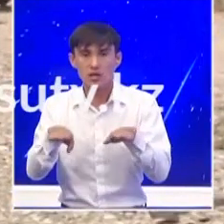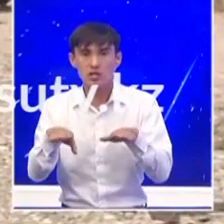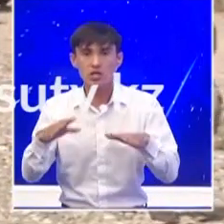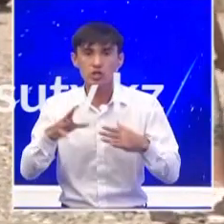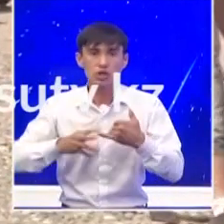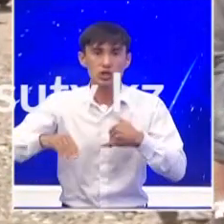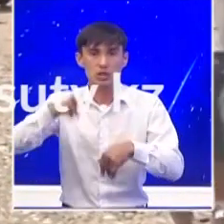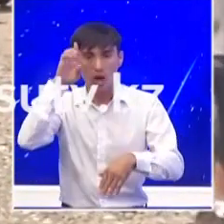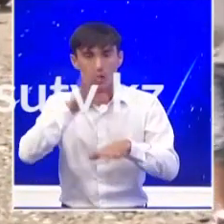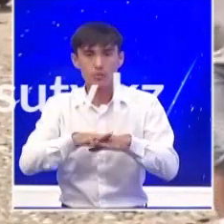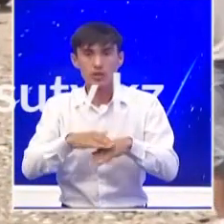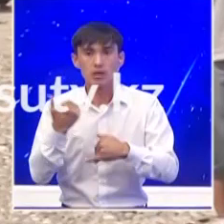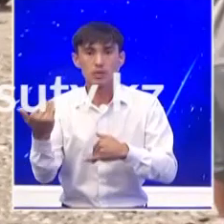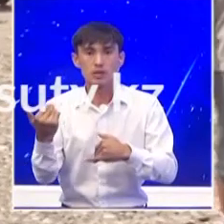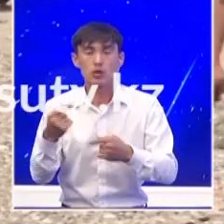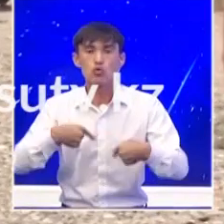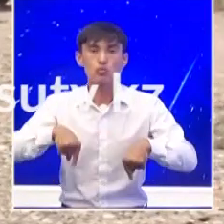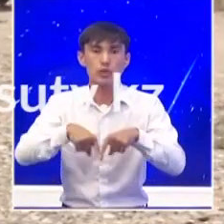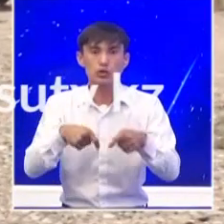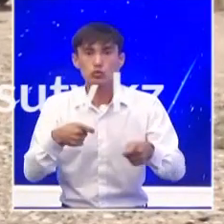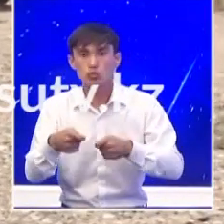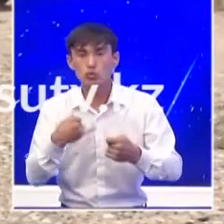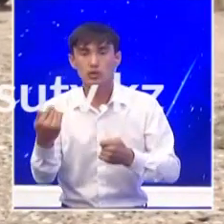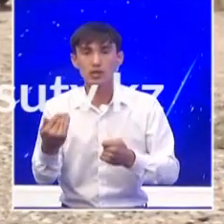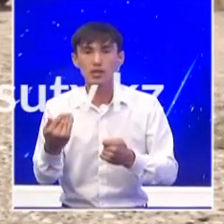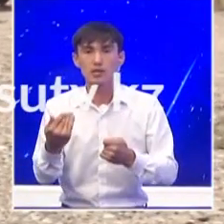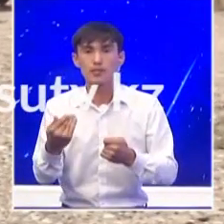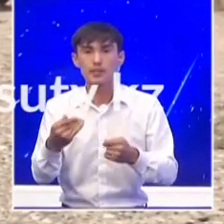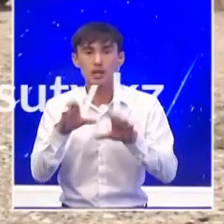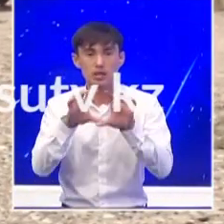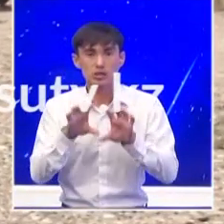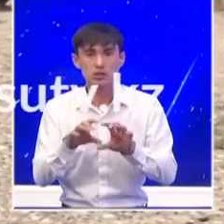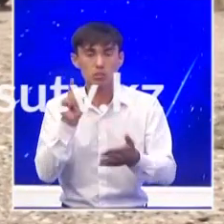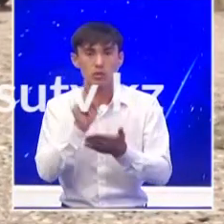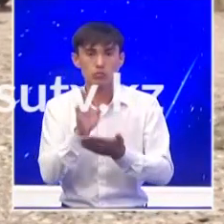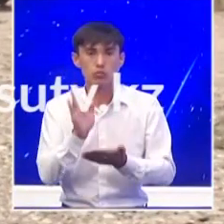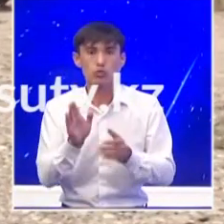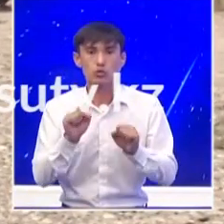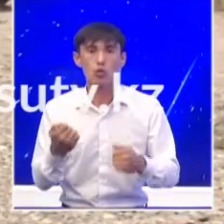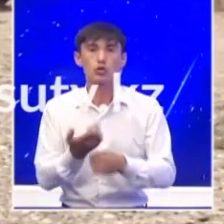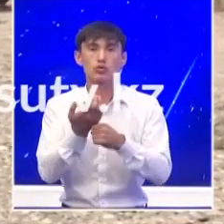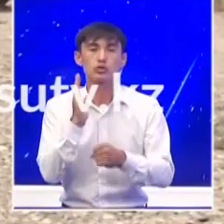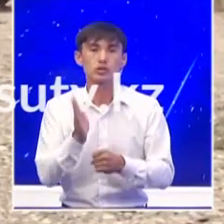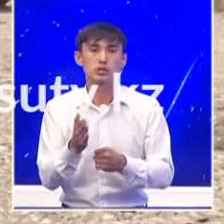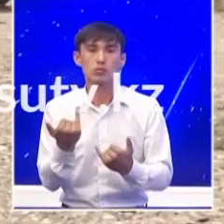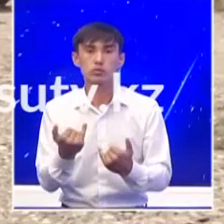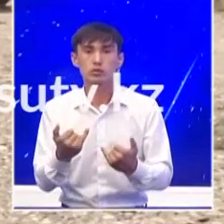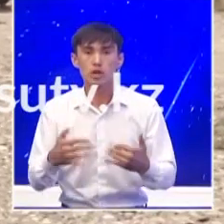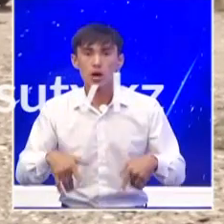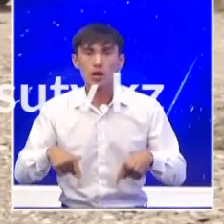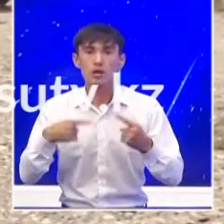жергілікті әкімдер тарапынан да ұйымдастыру, олардың тікелей конституциялық міндеті болып табылады, осыған қолдау жасалынса, осыны тынысын